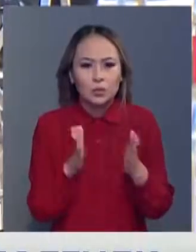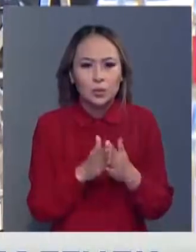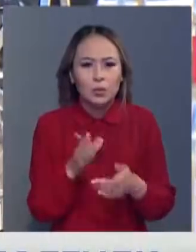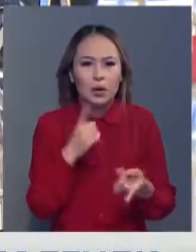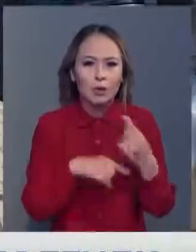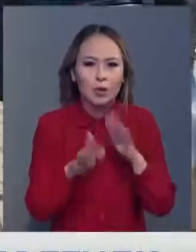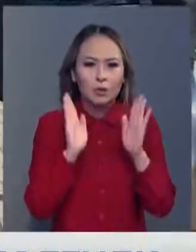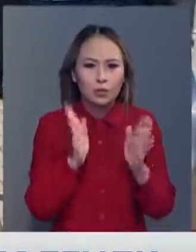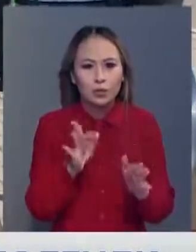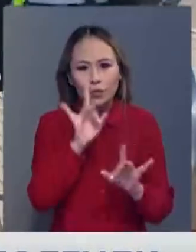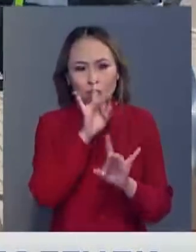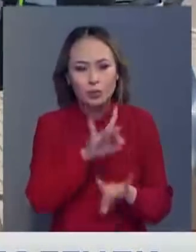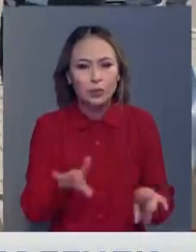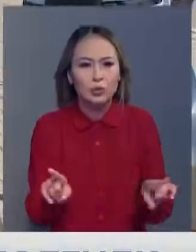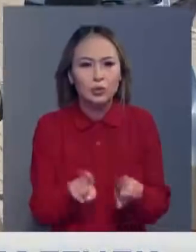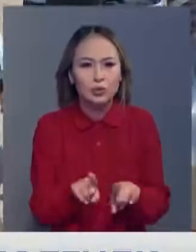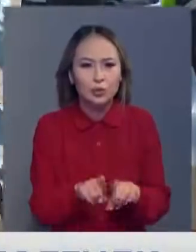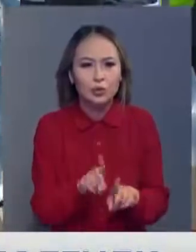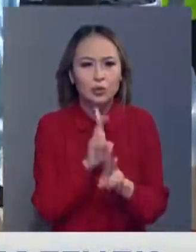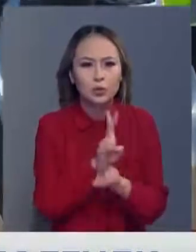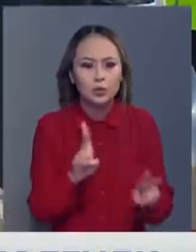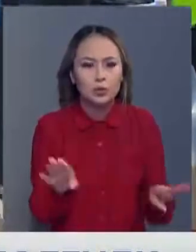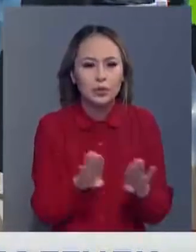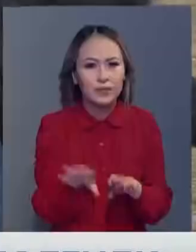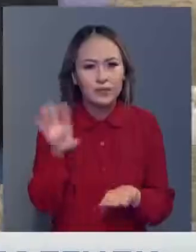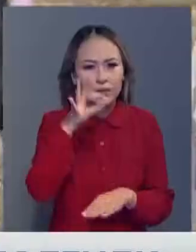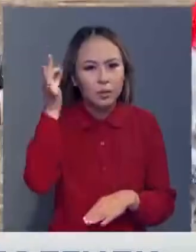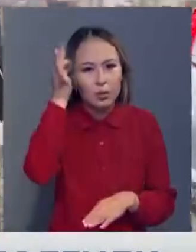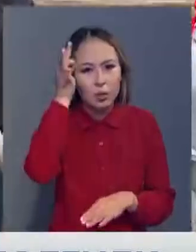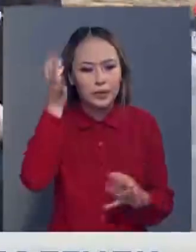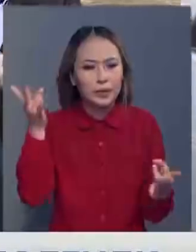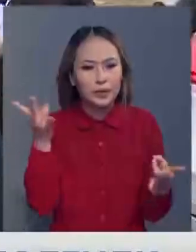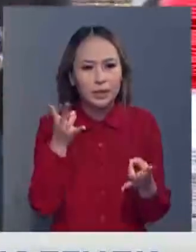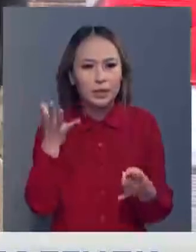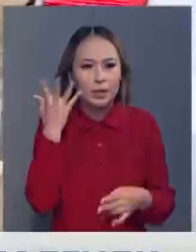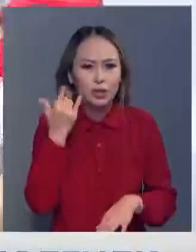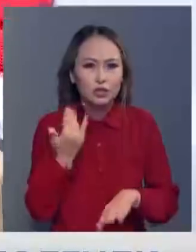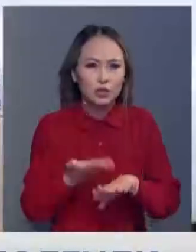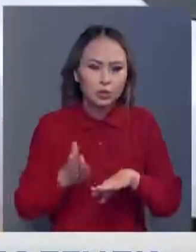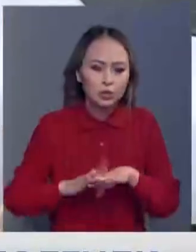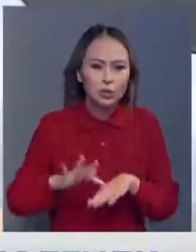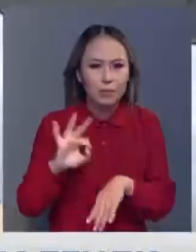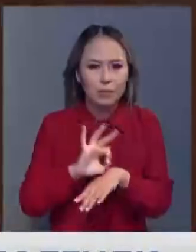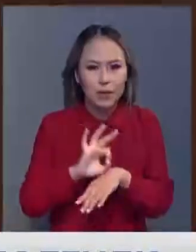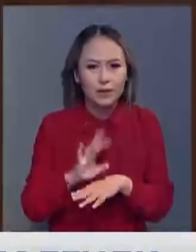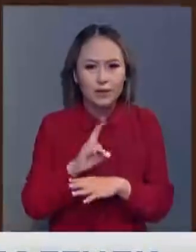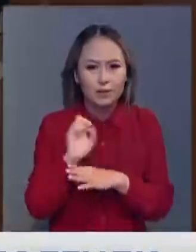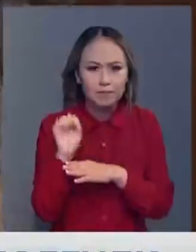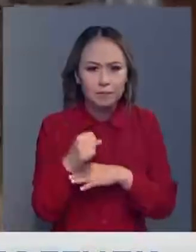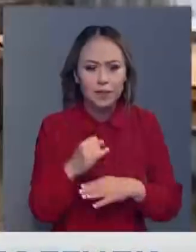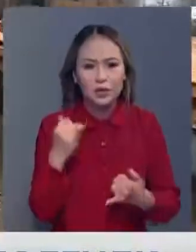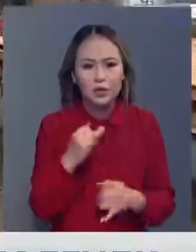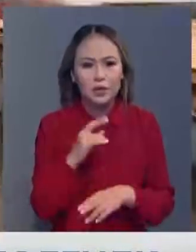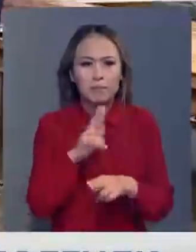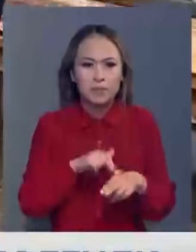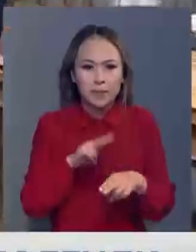орала қойуа екі талай. Өзгілері осыны оғын сөкен. Ауыр сынаққа тәртіп сақшылар төзіп келет, жауынгерлер